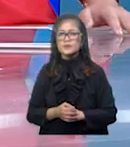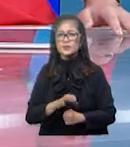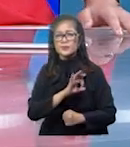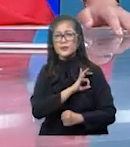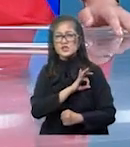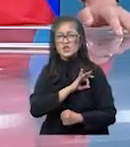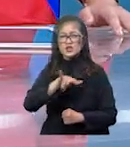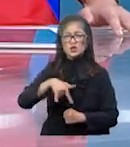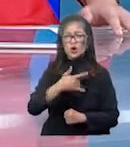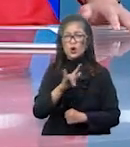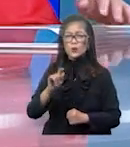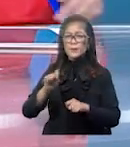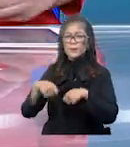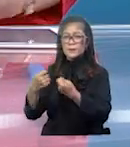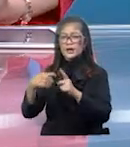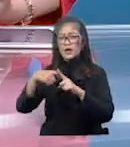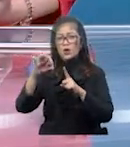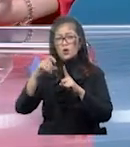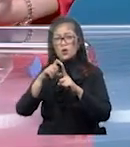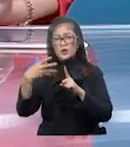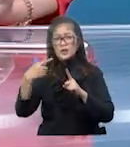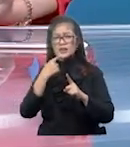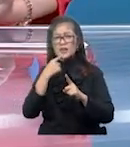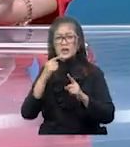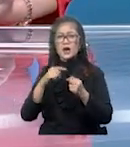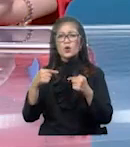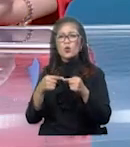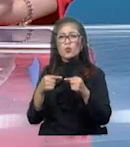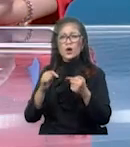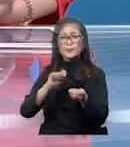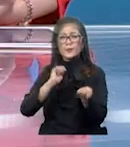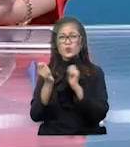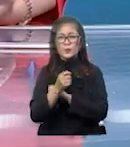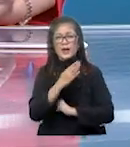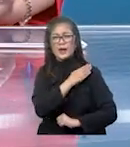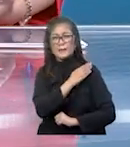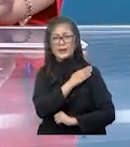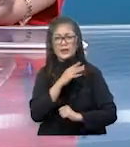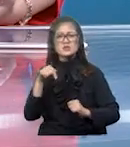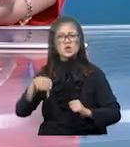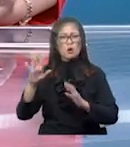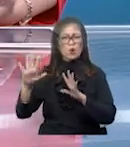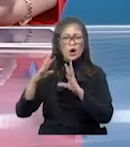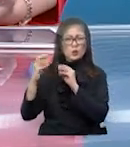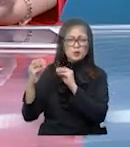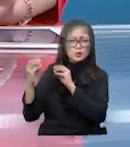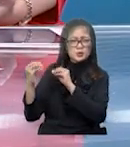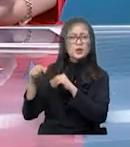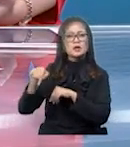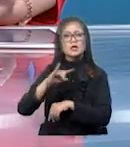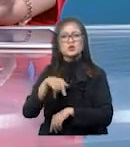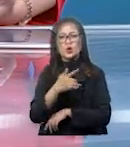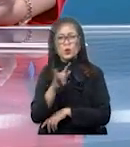Informasi lainnya, pemirsa, Presiden Joko Widodo memberikan kode terkait perombakan kabinetnya yang ramai diperbincangkan. Jokowi enggan